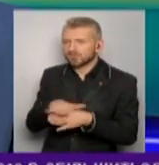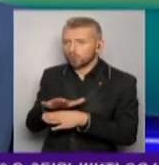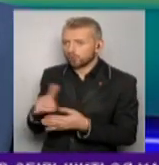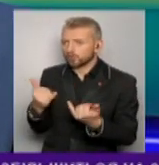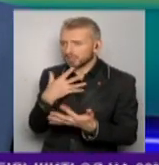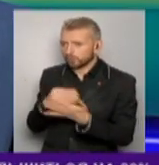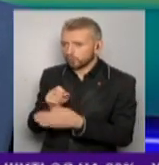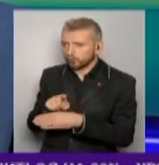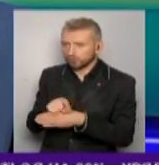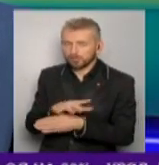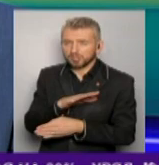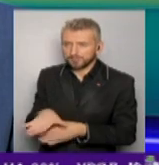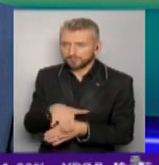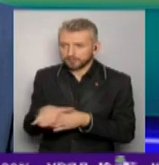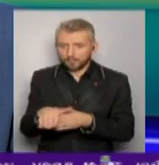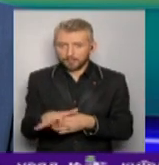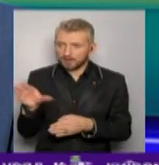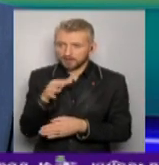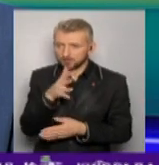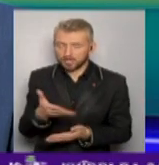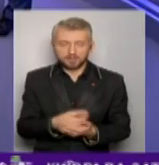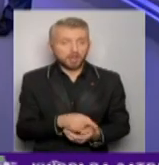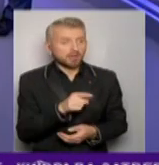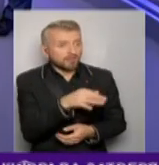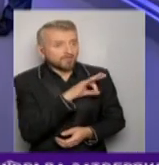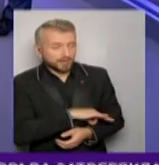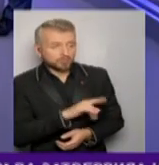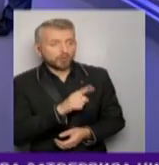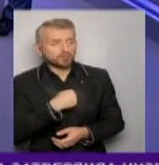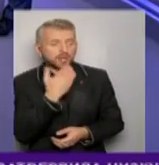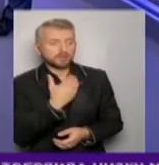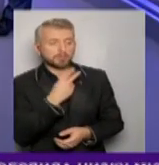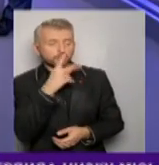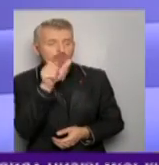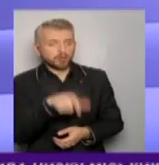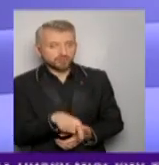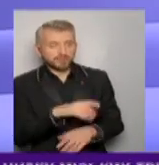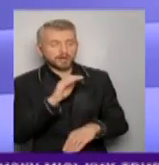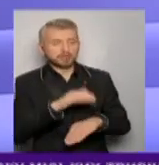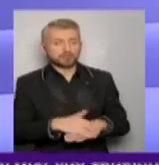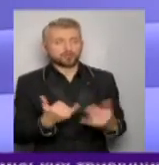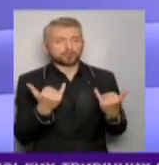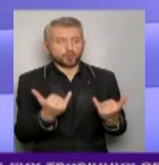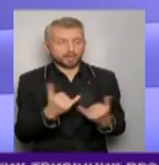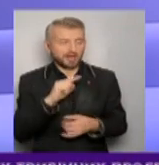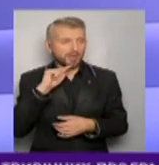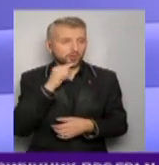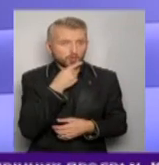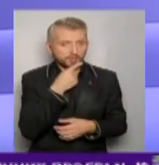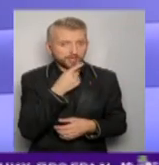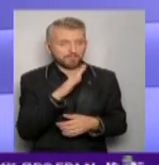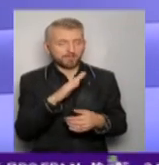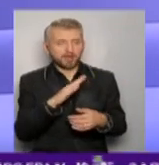функцію. Не виконує, тому що їм вигідно. Сьогодні, весь час не виконував. От про що нас запитував глядач. Фактично, сьогодні економіка в